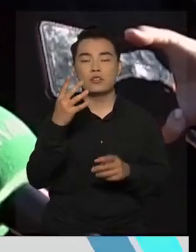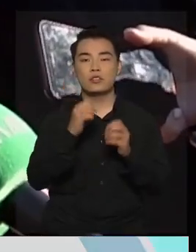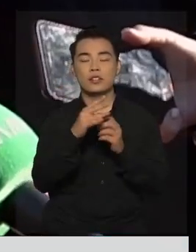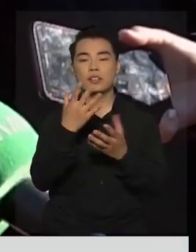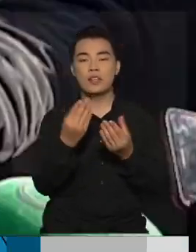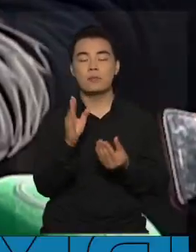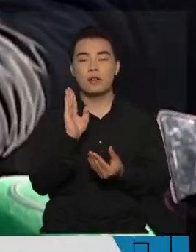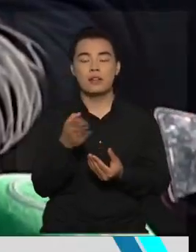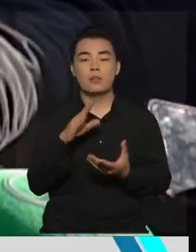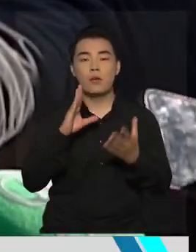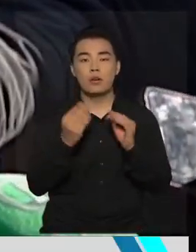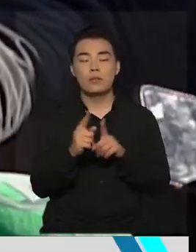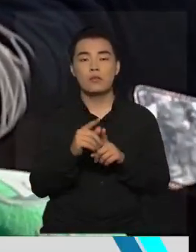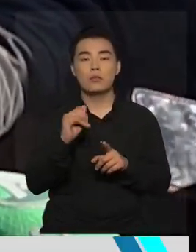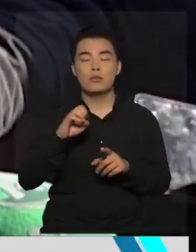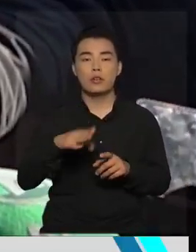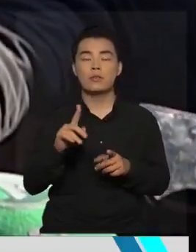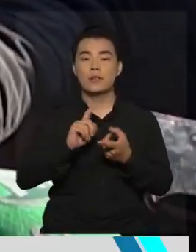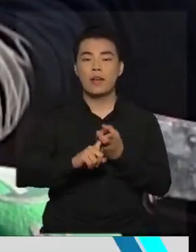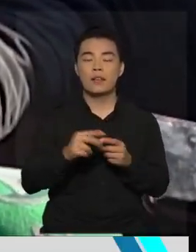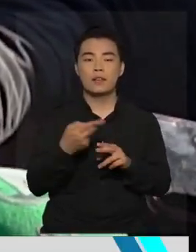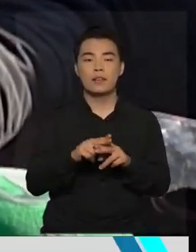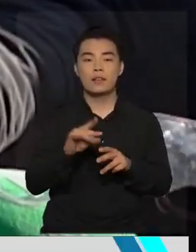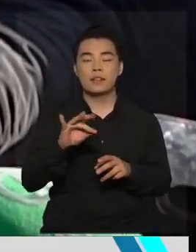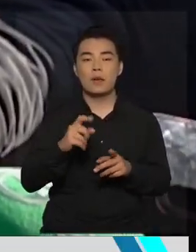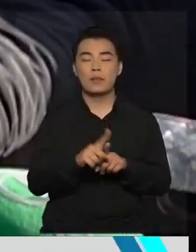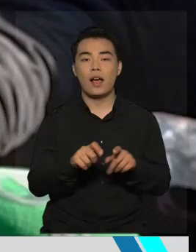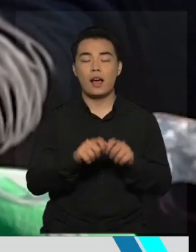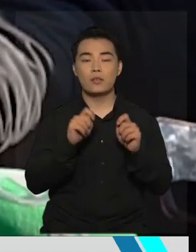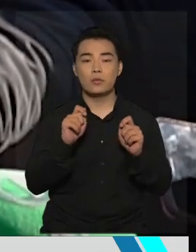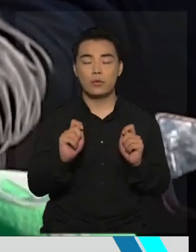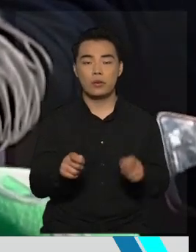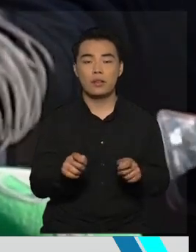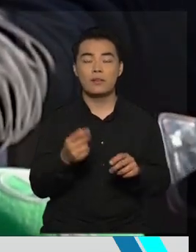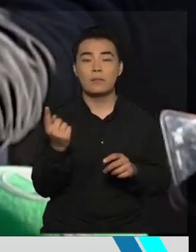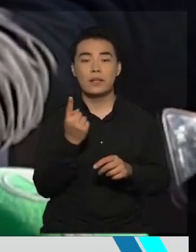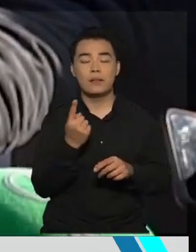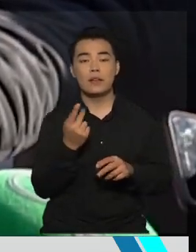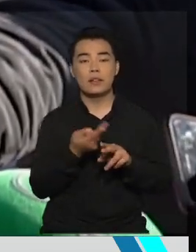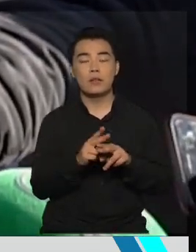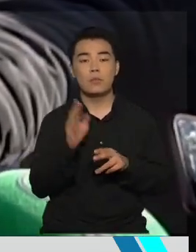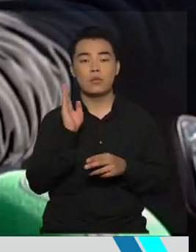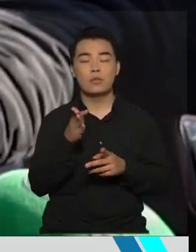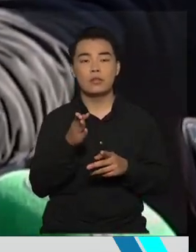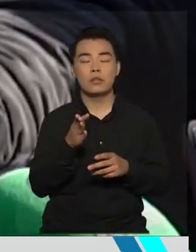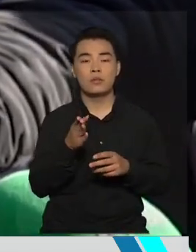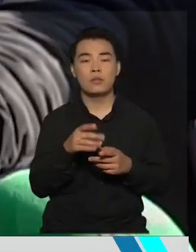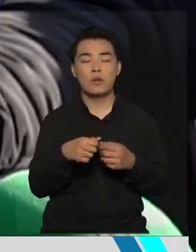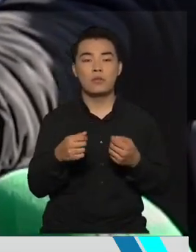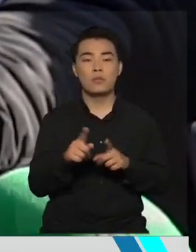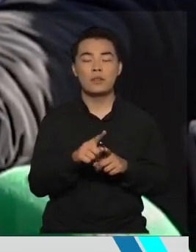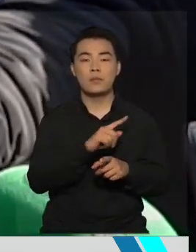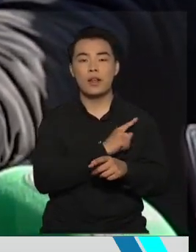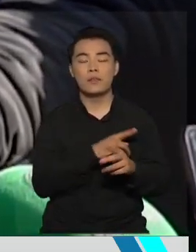14 дней. С учетом того, что здесь реабилитация у нас откроется, во-первых, будет больше проектная